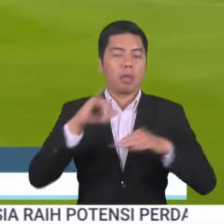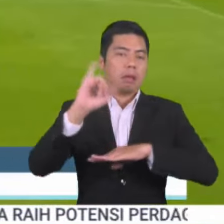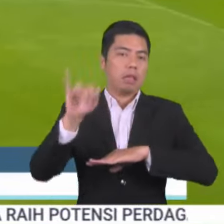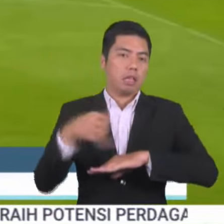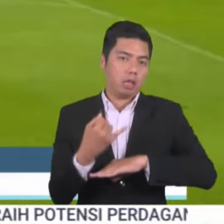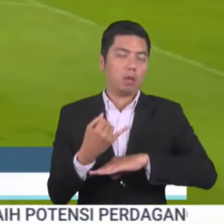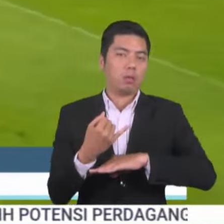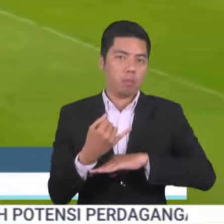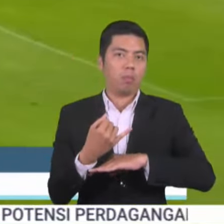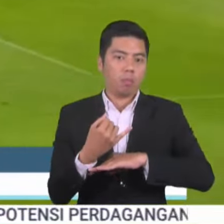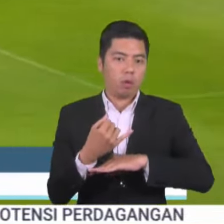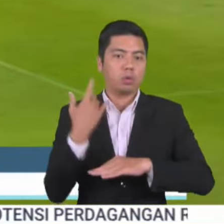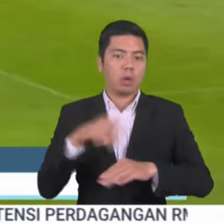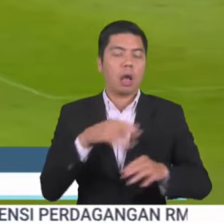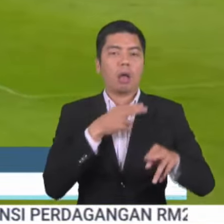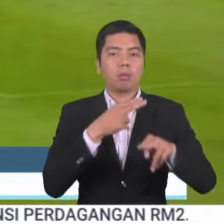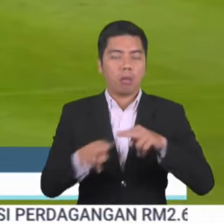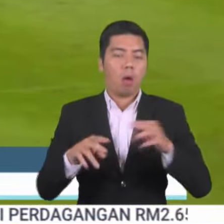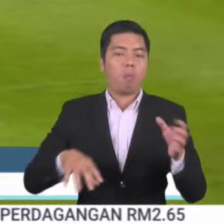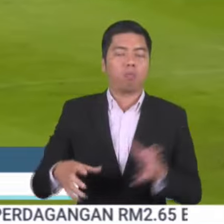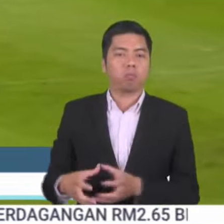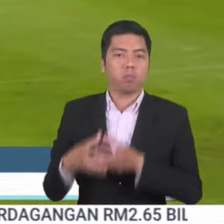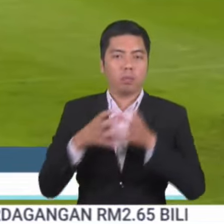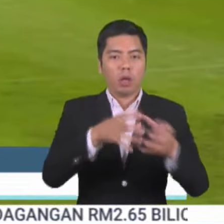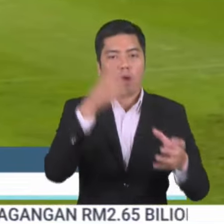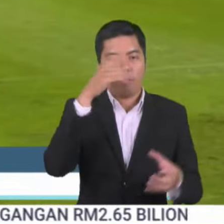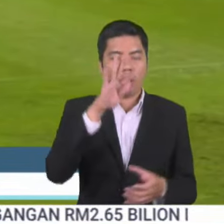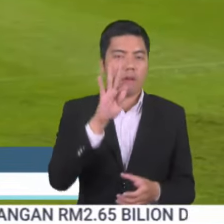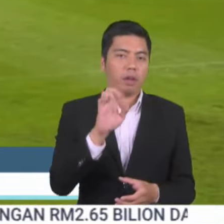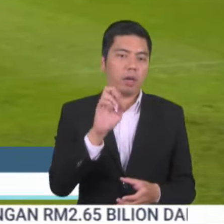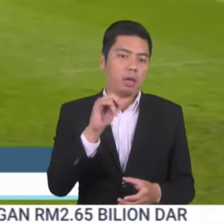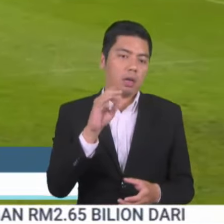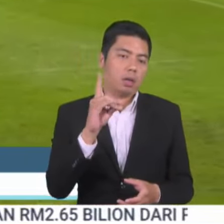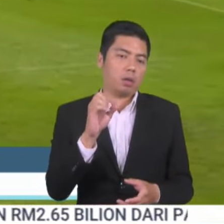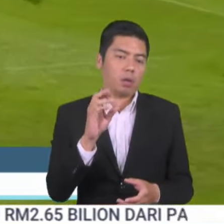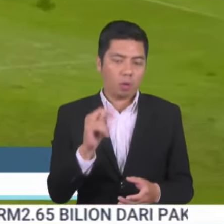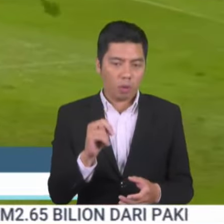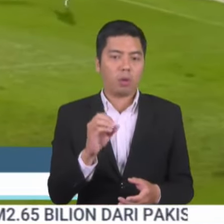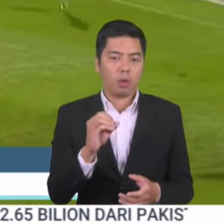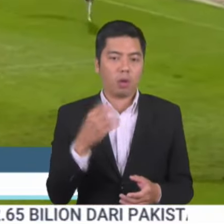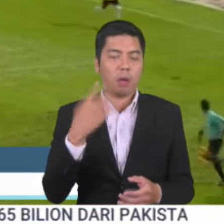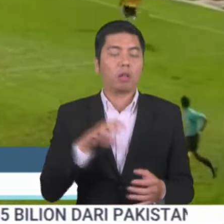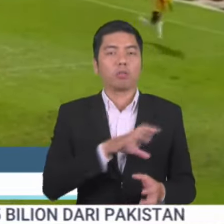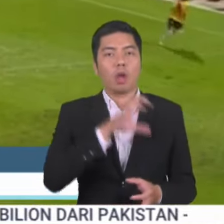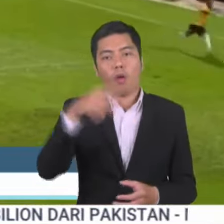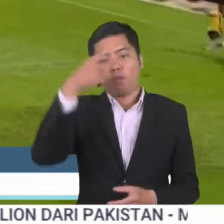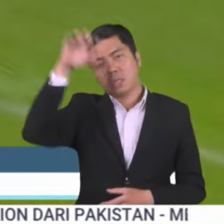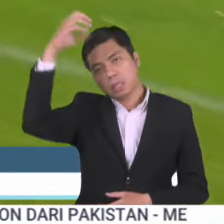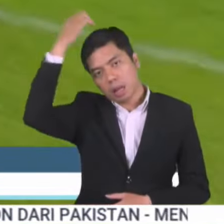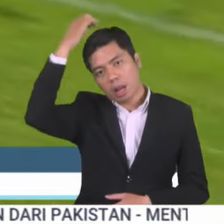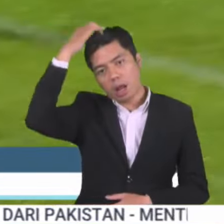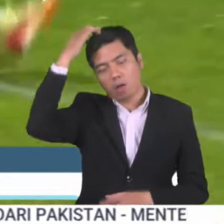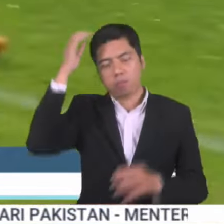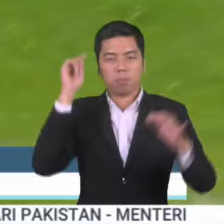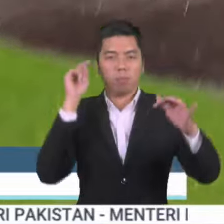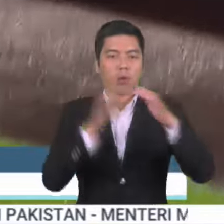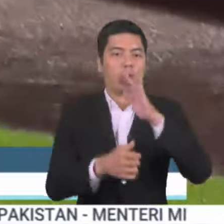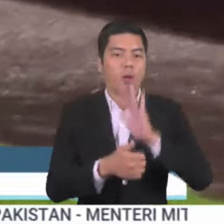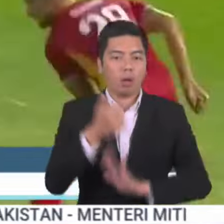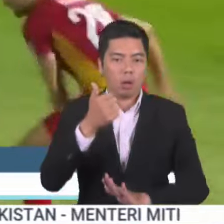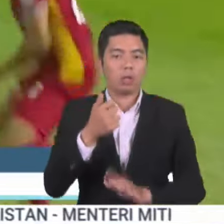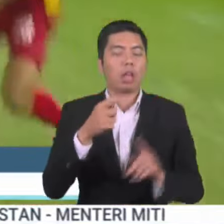Orozco menyempurnakan hantaran lintang Ronnie Allen Fernandez. Peluang terhidang beberapa kali buat Selangor menjaringkan gol, namun